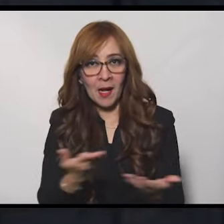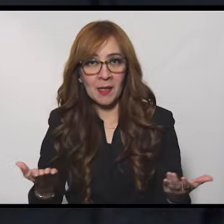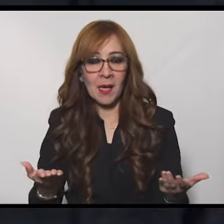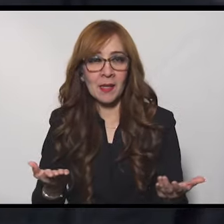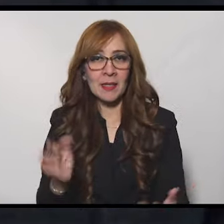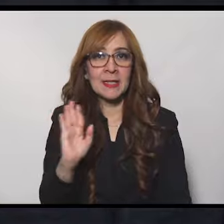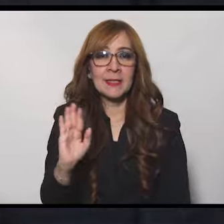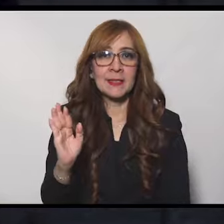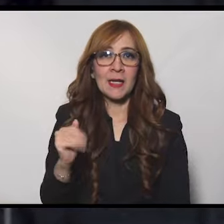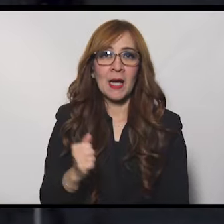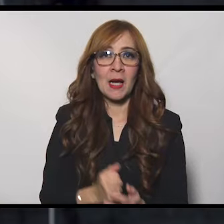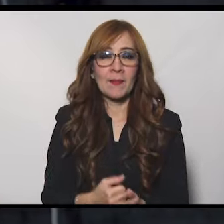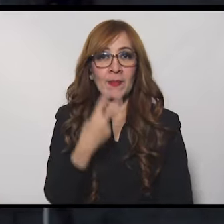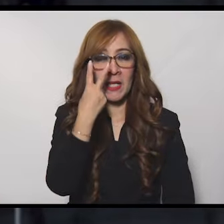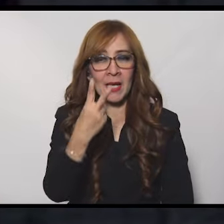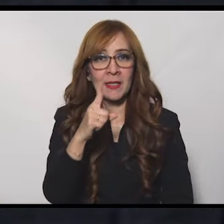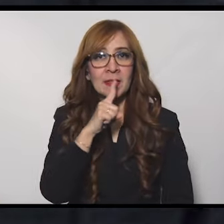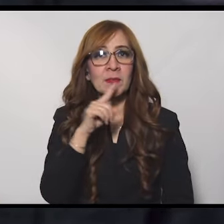Don't see it as a ruin,